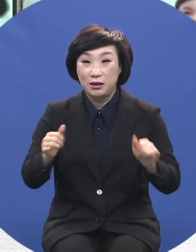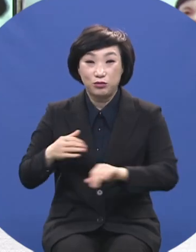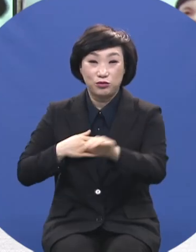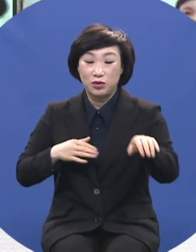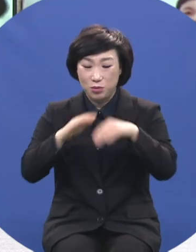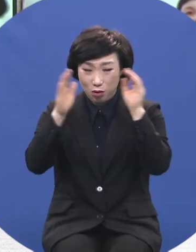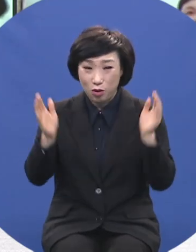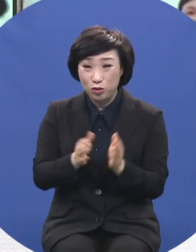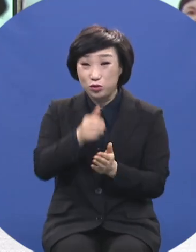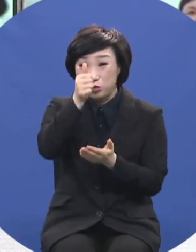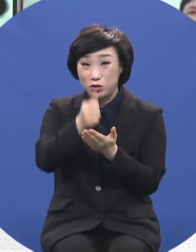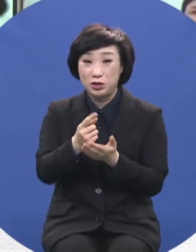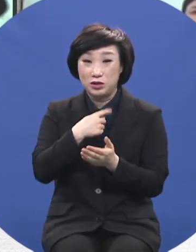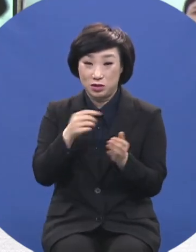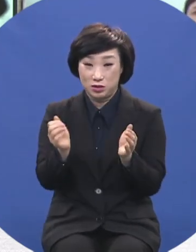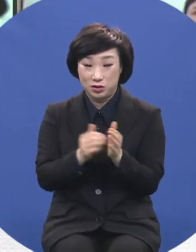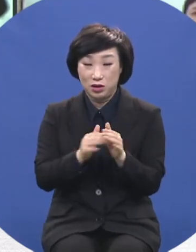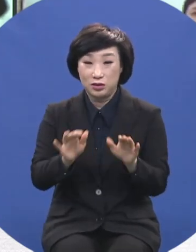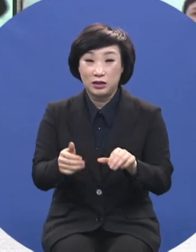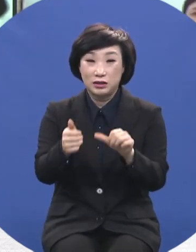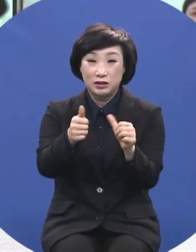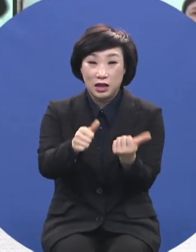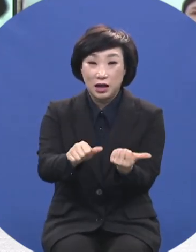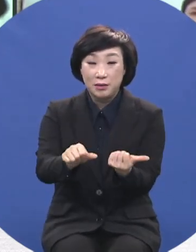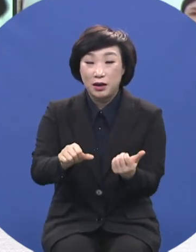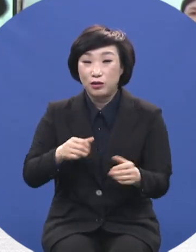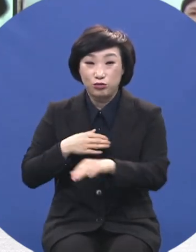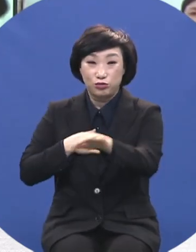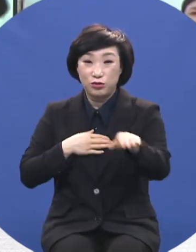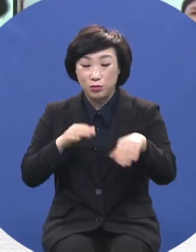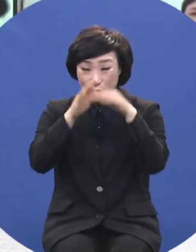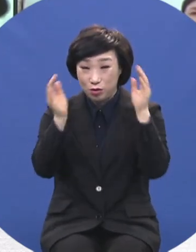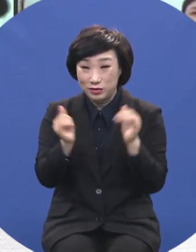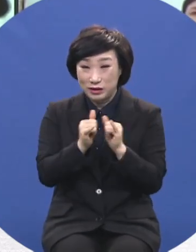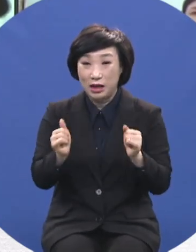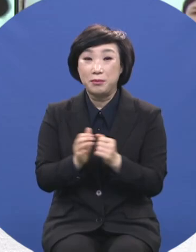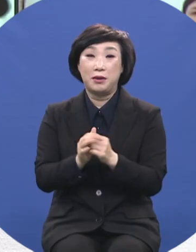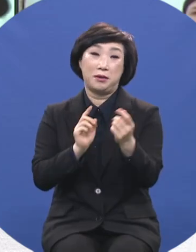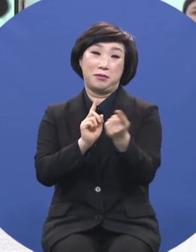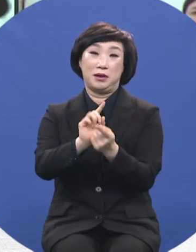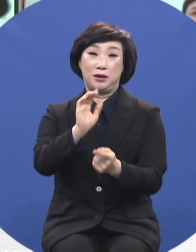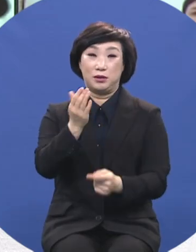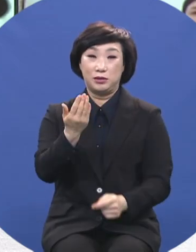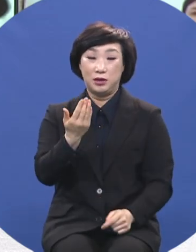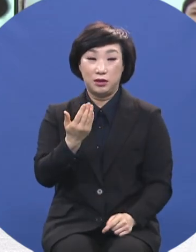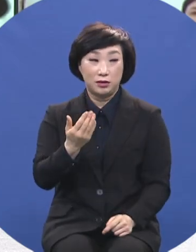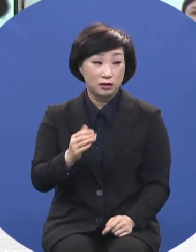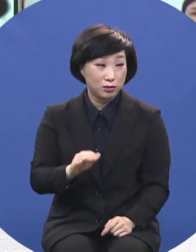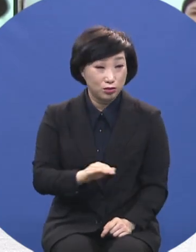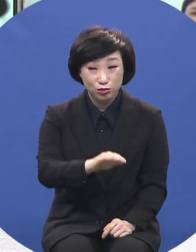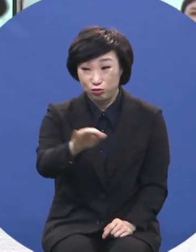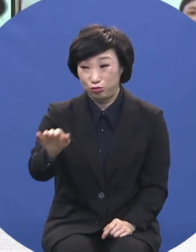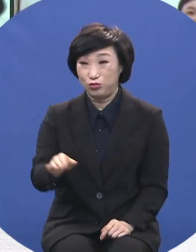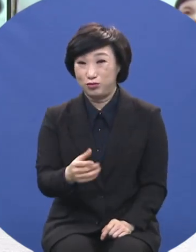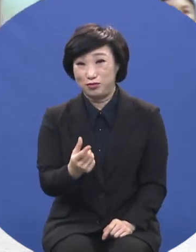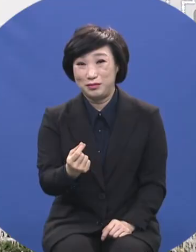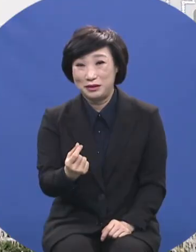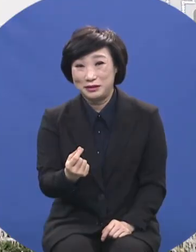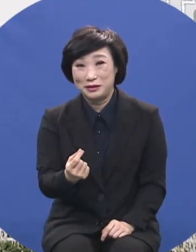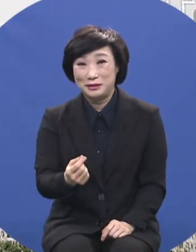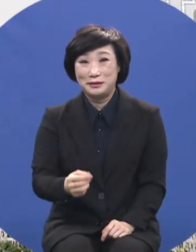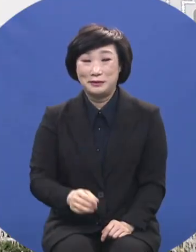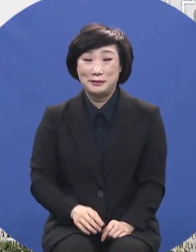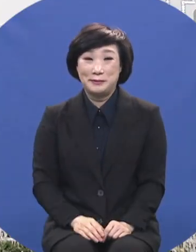사람이 죄를 지었으므로 사망이 모든 사람에게 이르렀다. 그렇지.